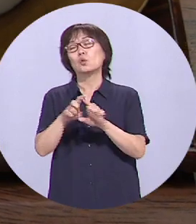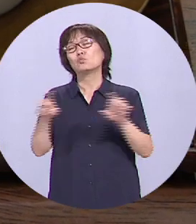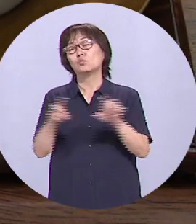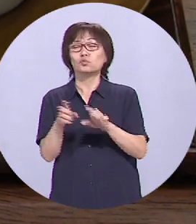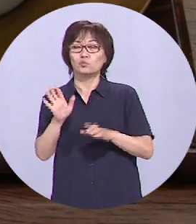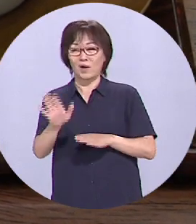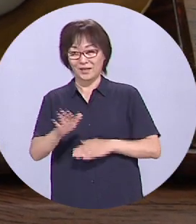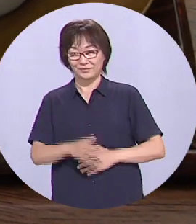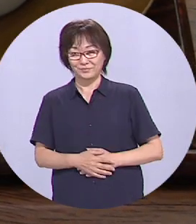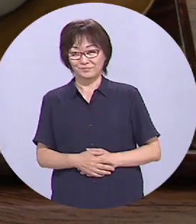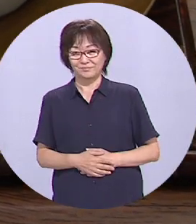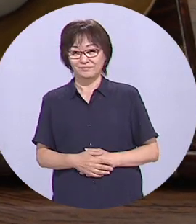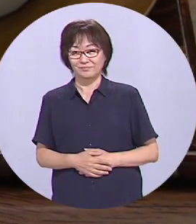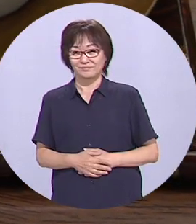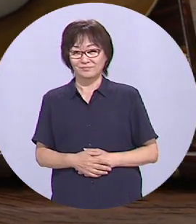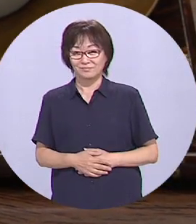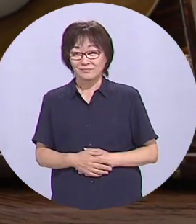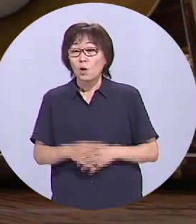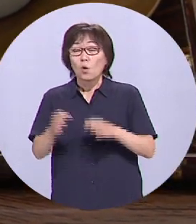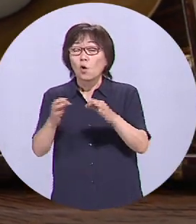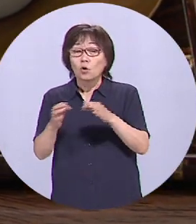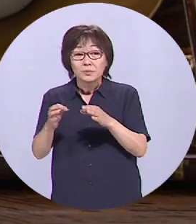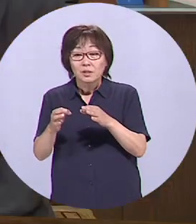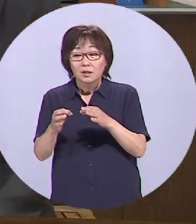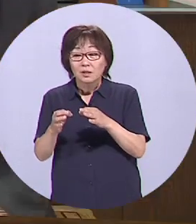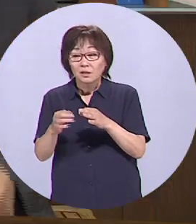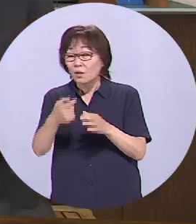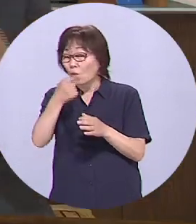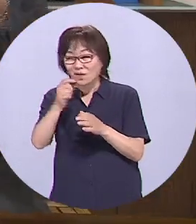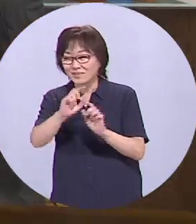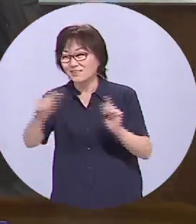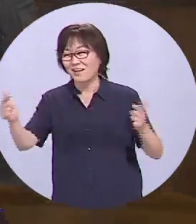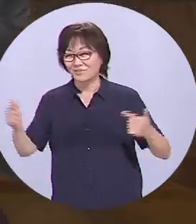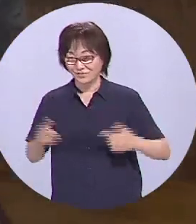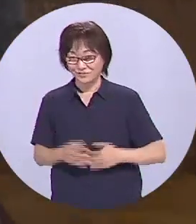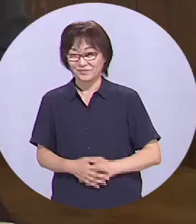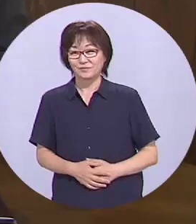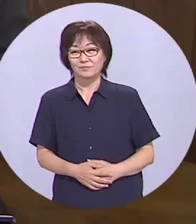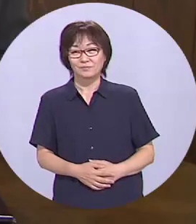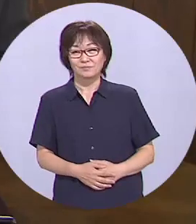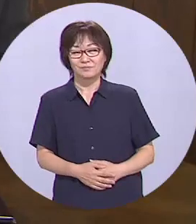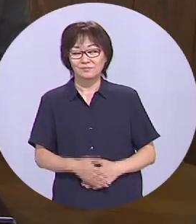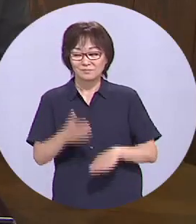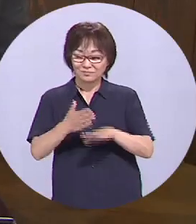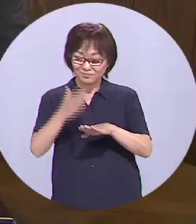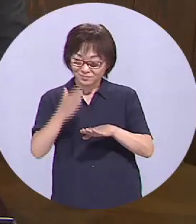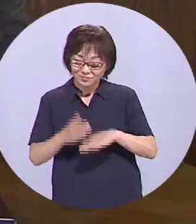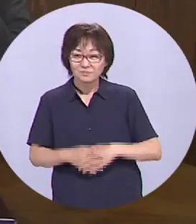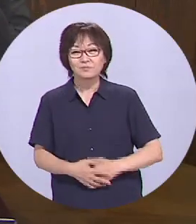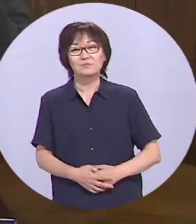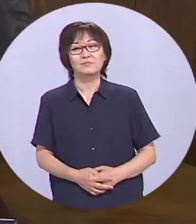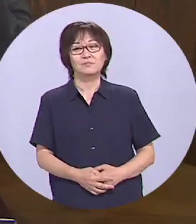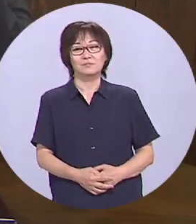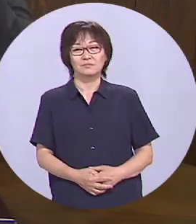ん、でしかもこれあのお店によって違うですね。いただきます。 いただきます。